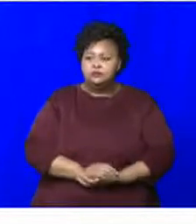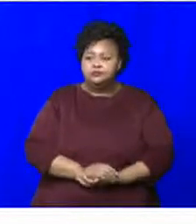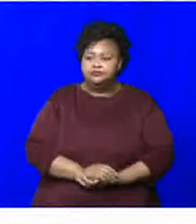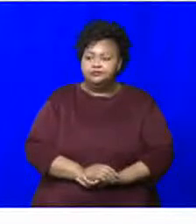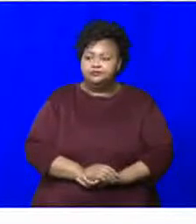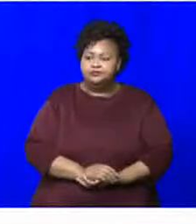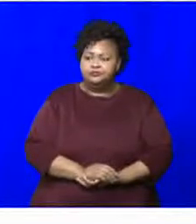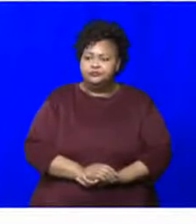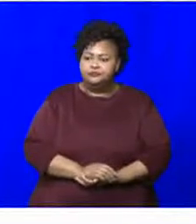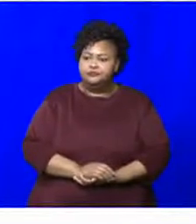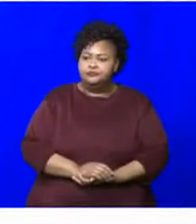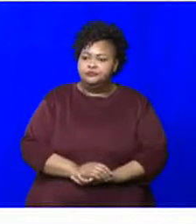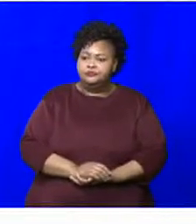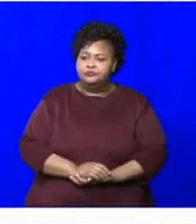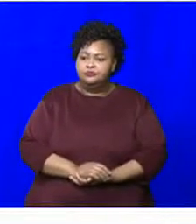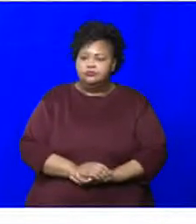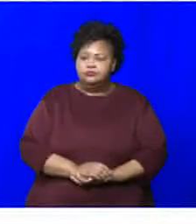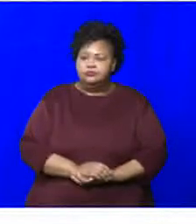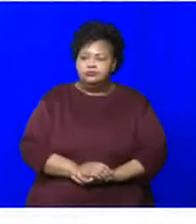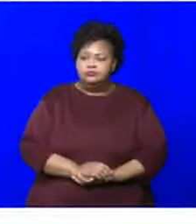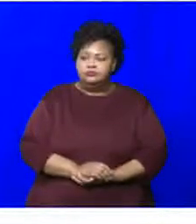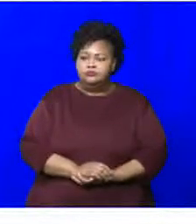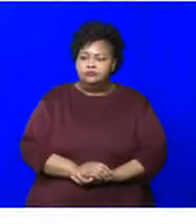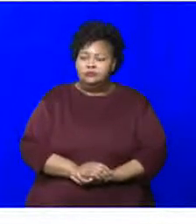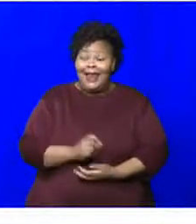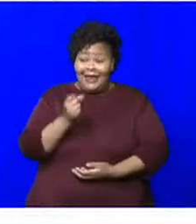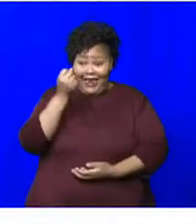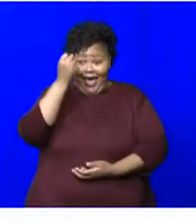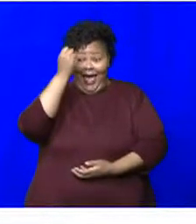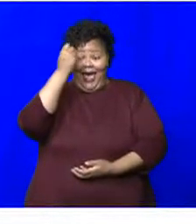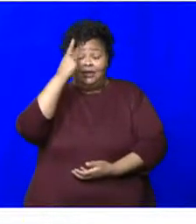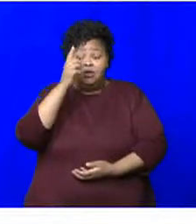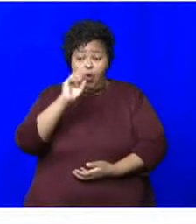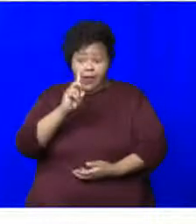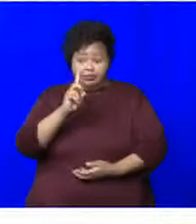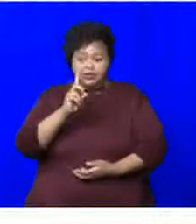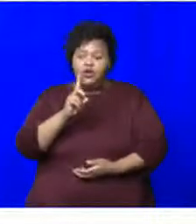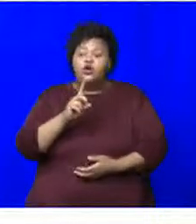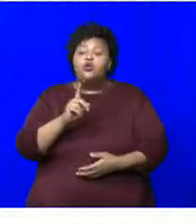lo move wokuthi akuphangiswe mhlawumbe ngisho kanjalo sihlalo